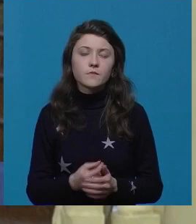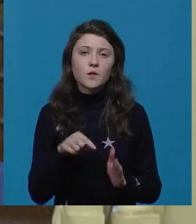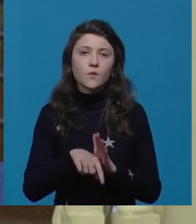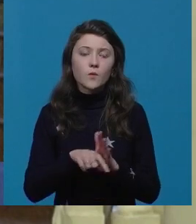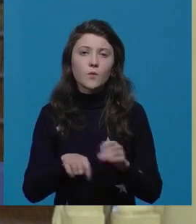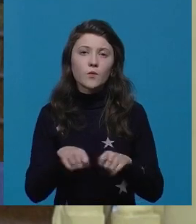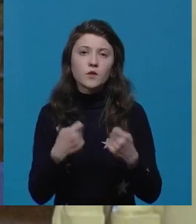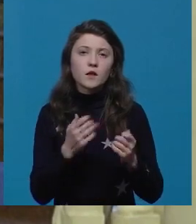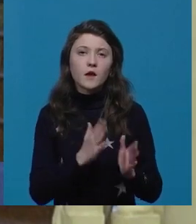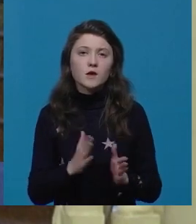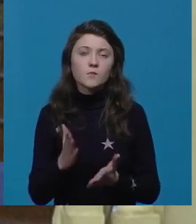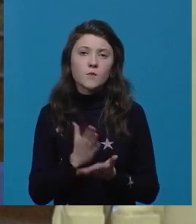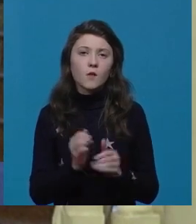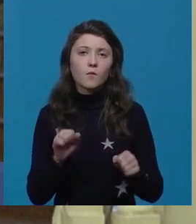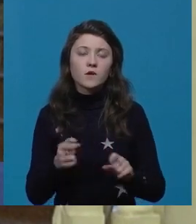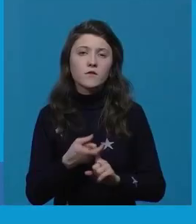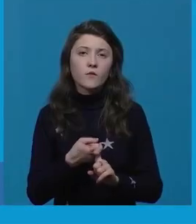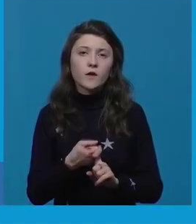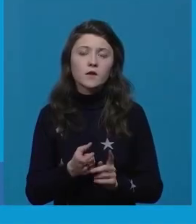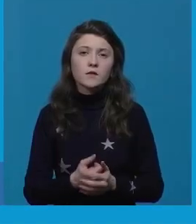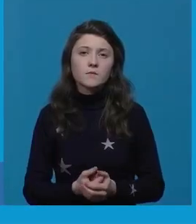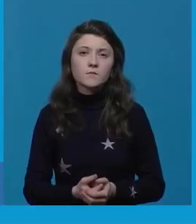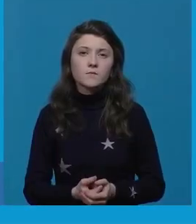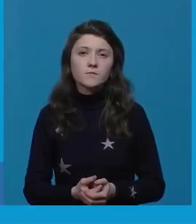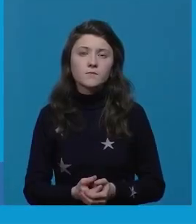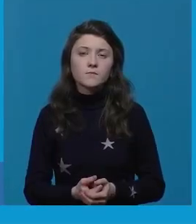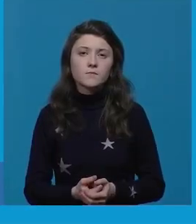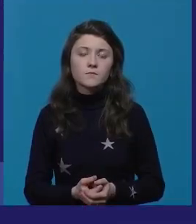режим і може, є можливість інфікуватися.